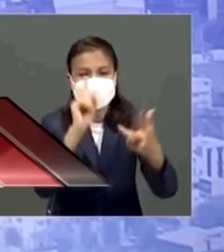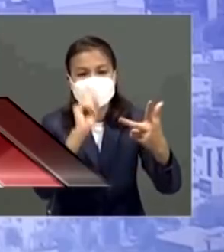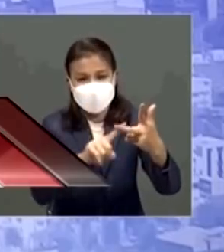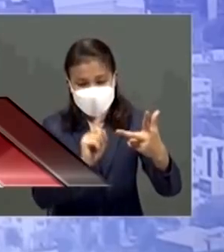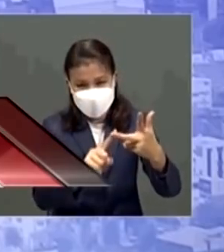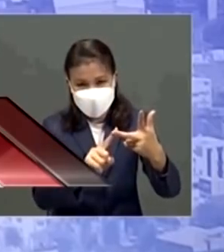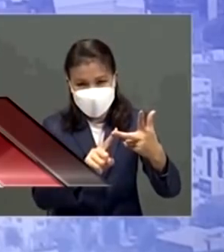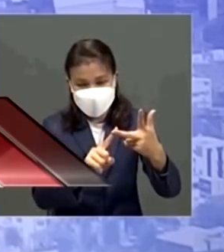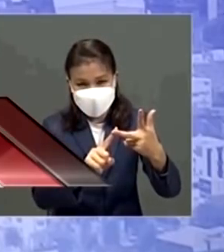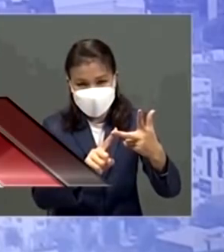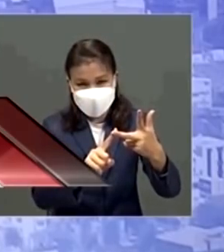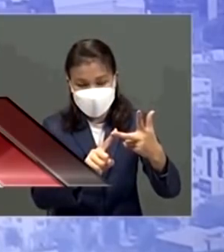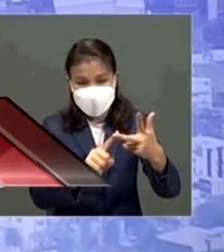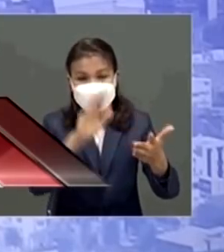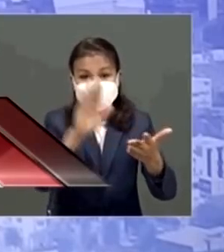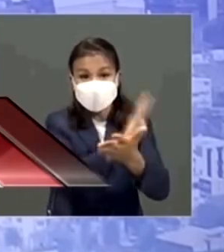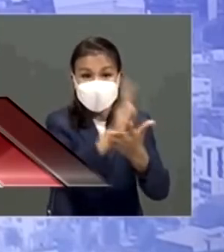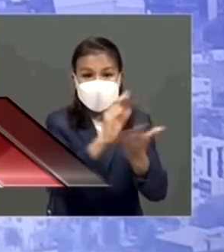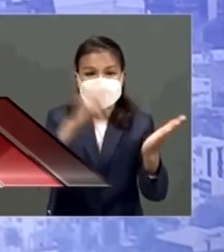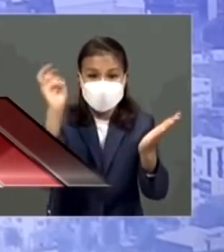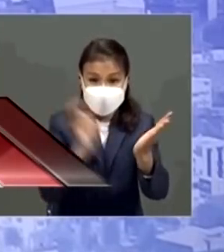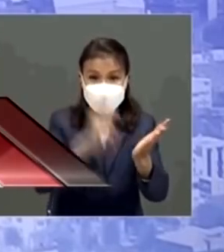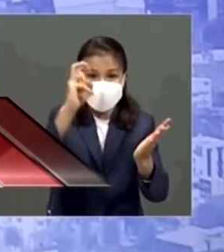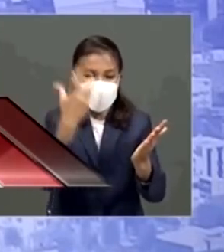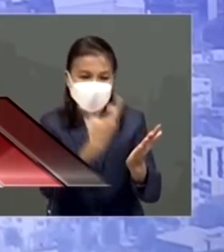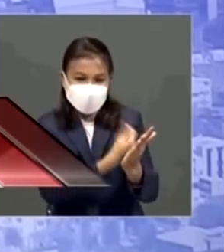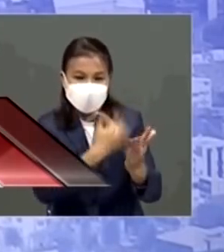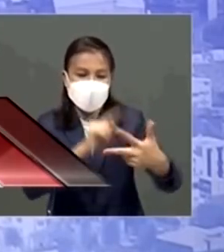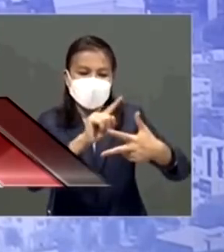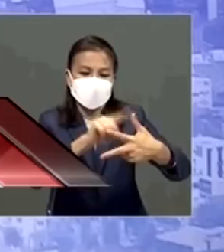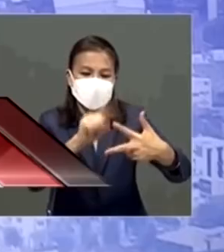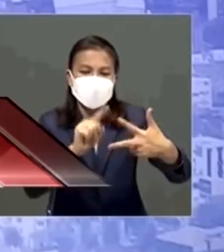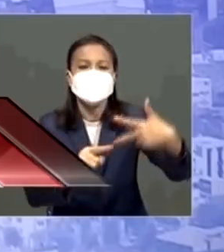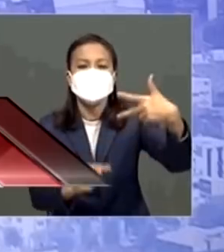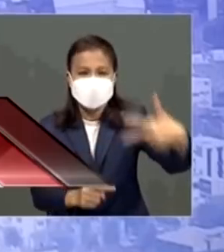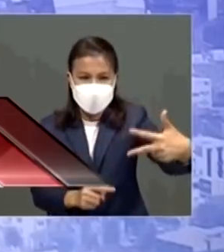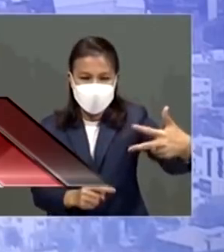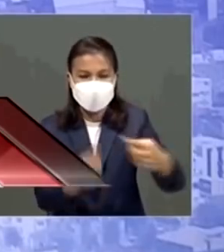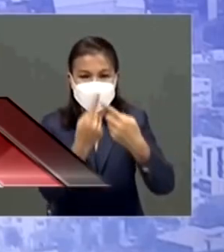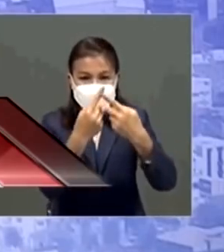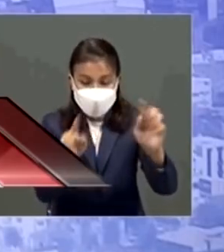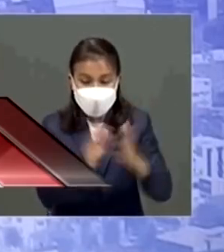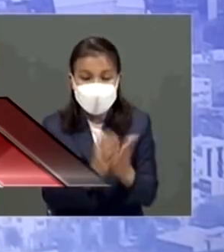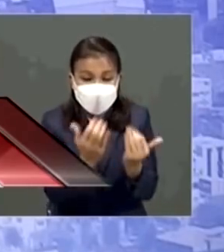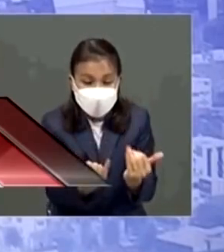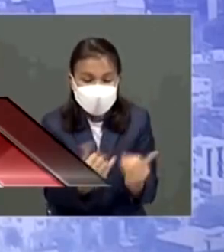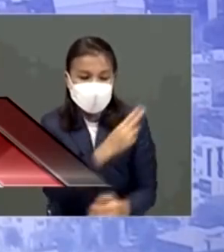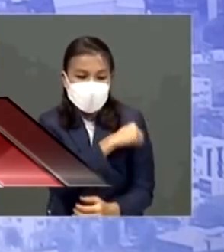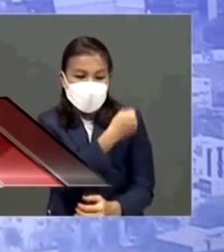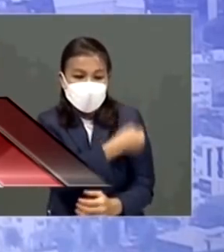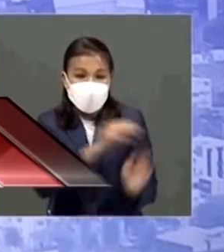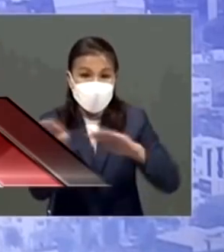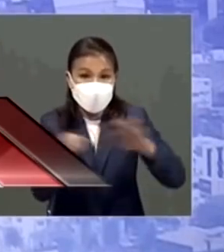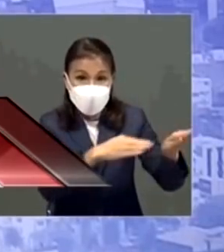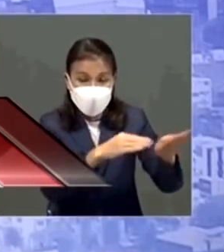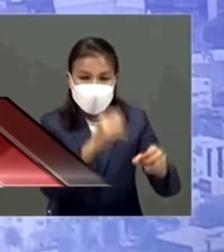3คือการออกใบรับรองการฉีดที่ครบถ้วนนะครับตอนนี้ให้ทางหมอพร้อมเนี่ยนะครับและระบบเนี่ย